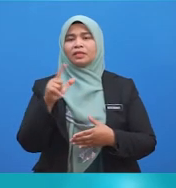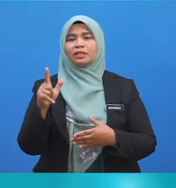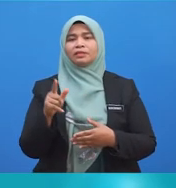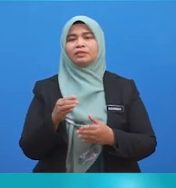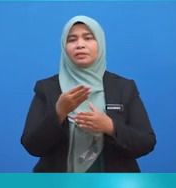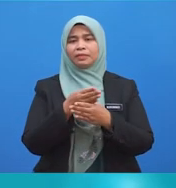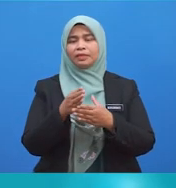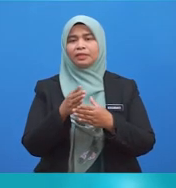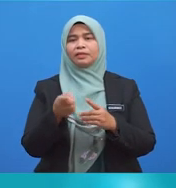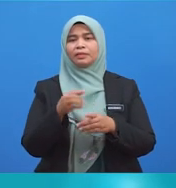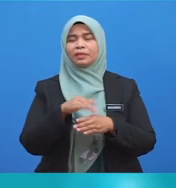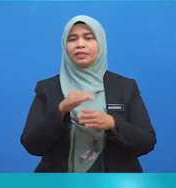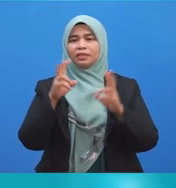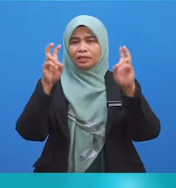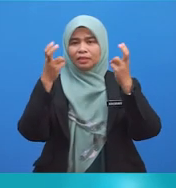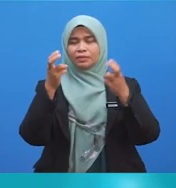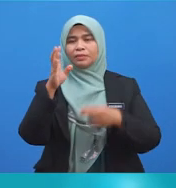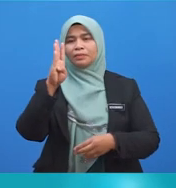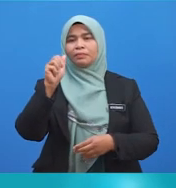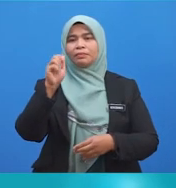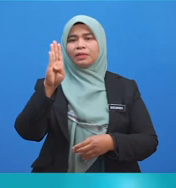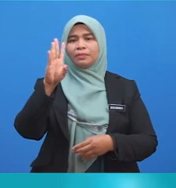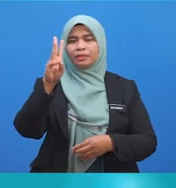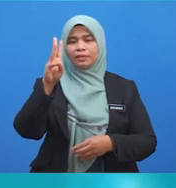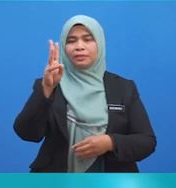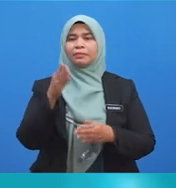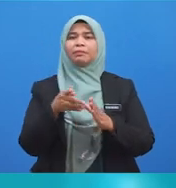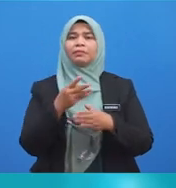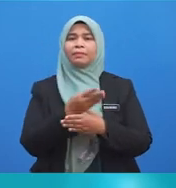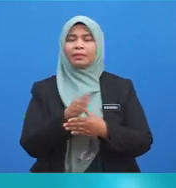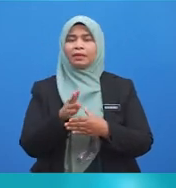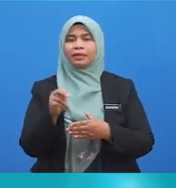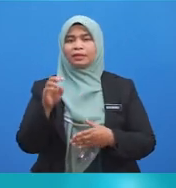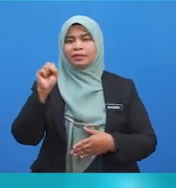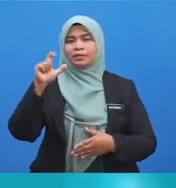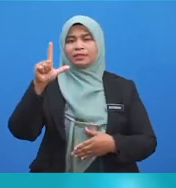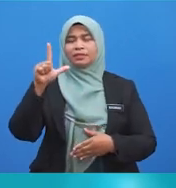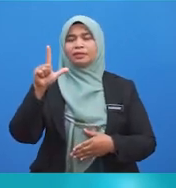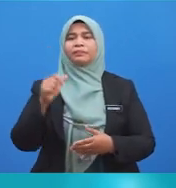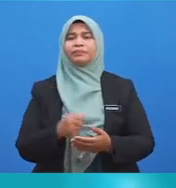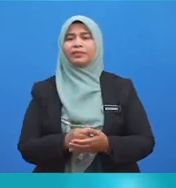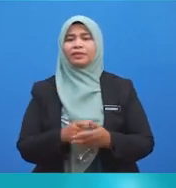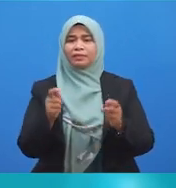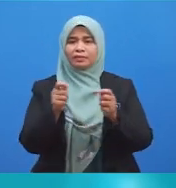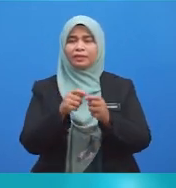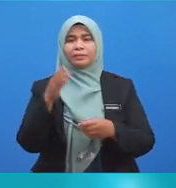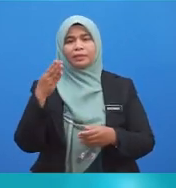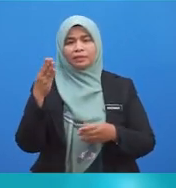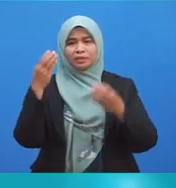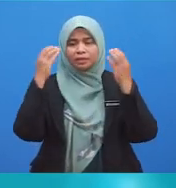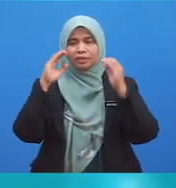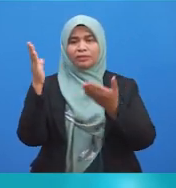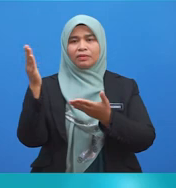merupakan sebahagian daripada tajuk bab 6, pembahagian sel. Seperti biasa, cikgu